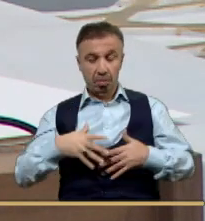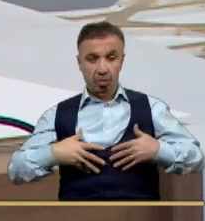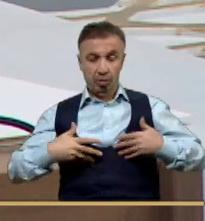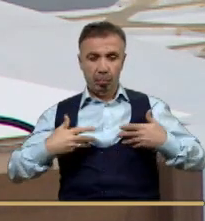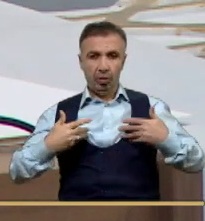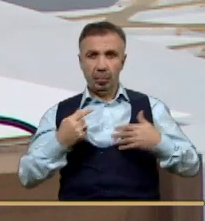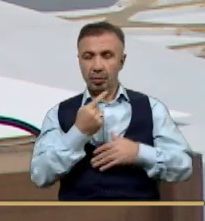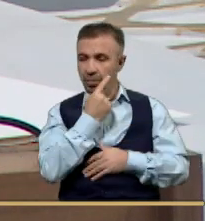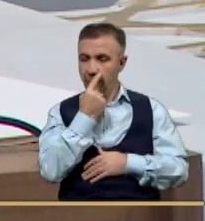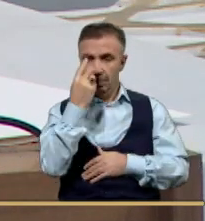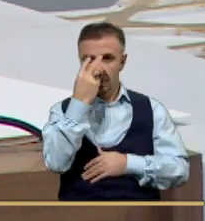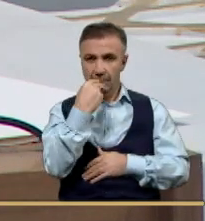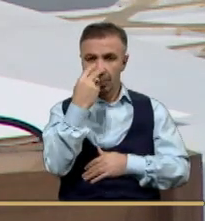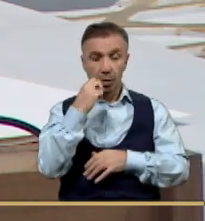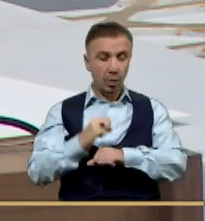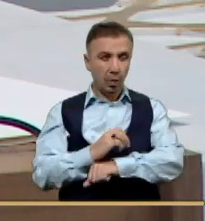yaşarıyor.